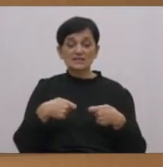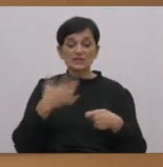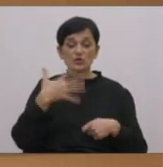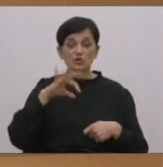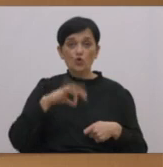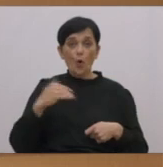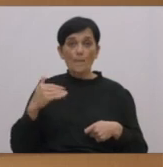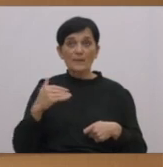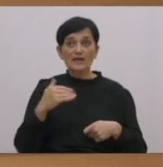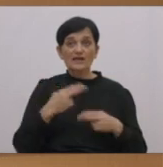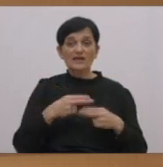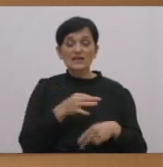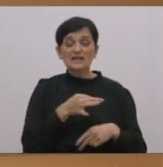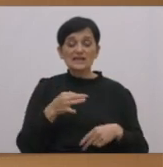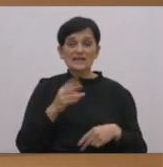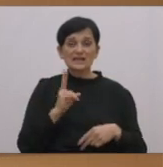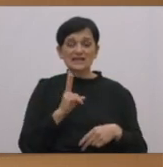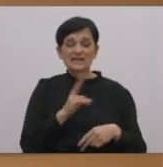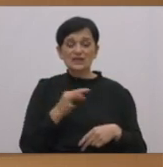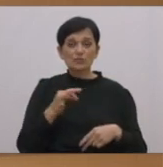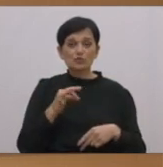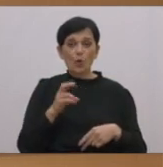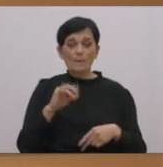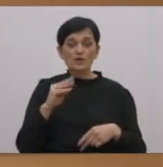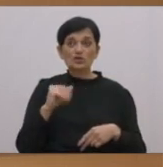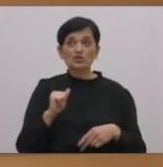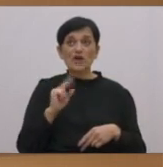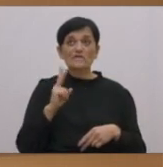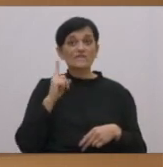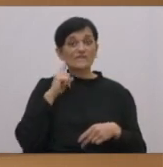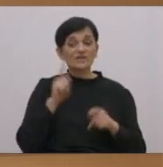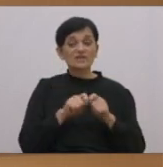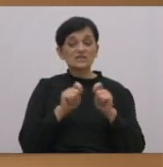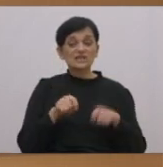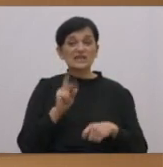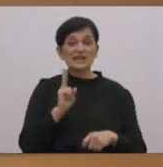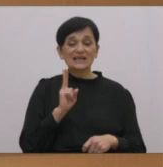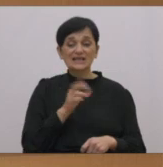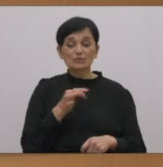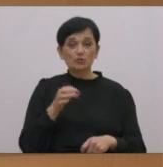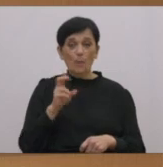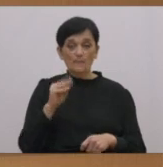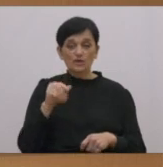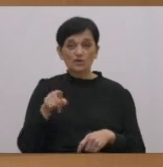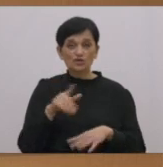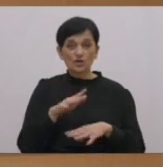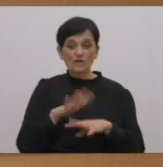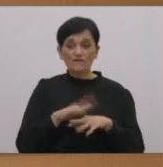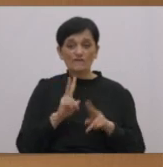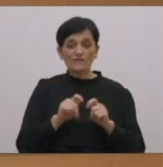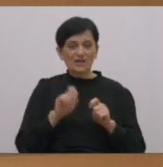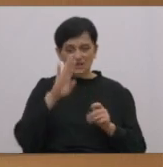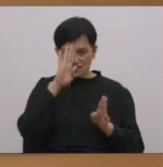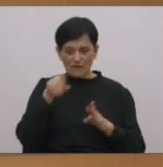ეკუთვნის კრიპტო ბირჟას. ვის გაუგია კრიპტო ბირჟა აფუძნებდეს ბანკს, მაგრამ თავი დავანებოთ ამ კრიპტო ბირჟას,